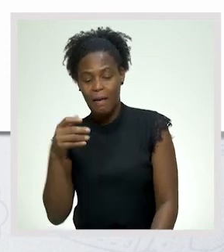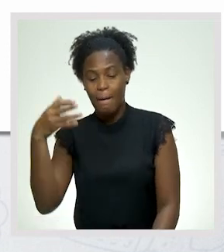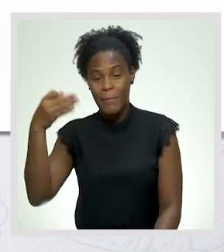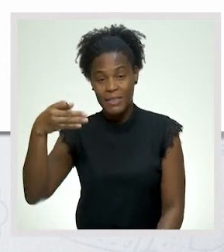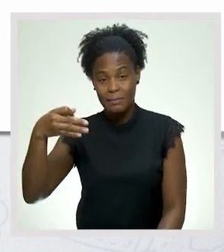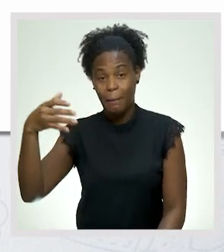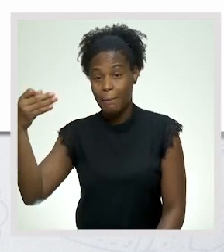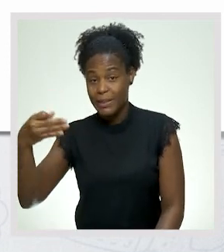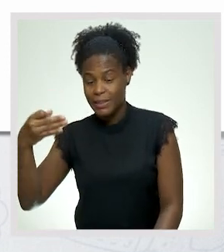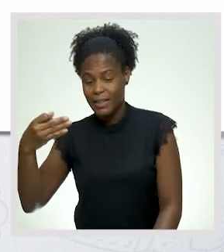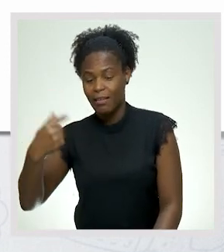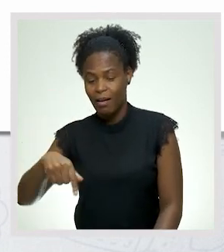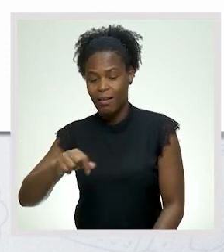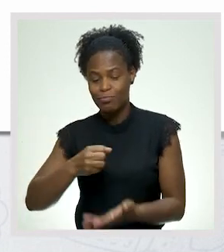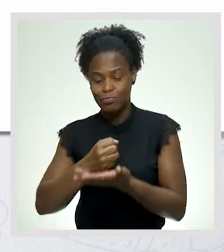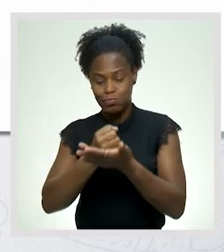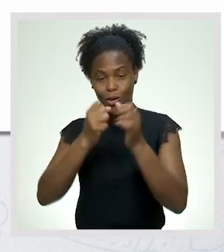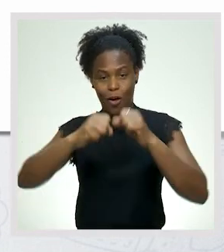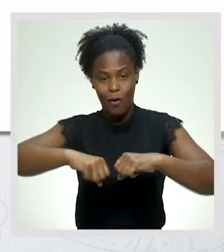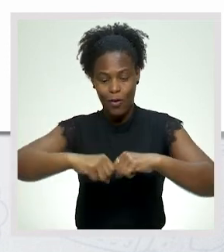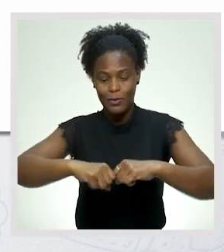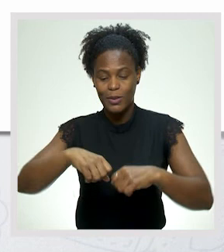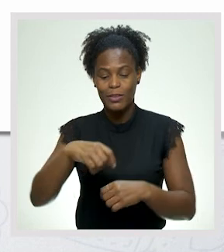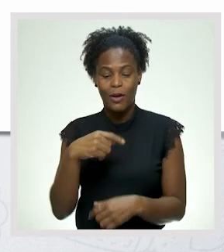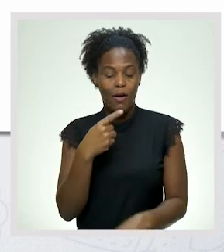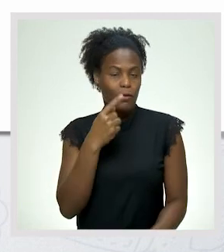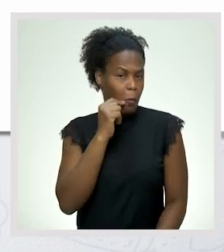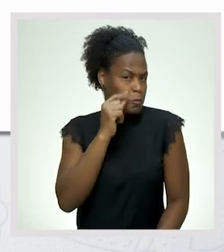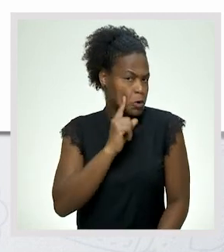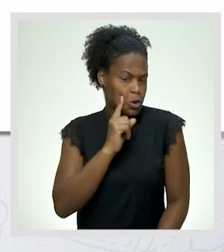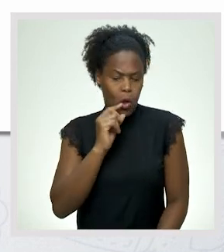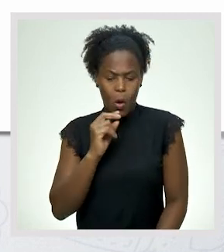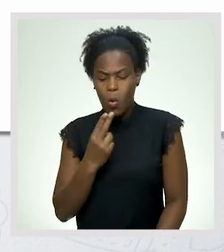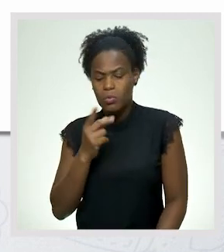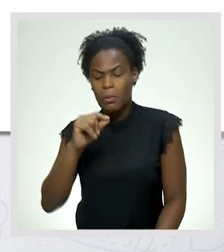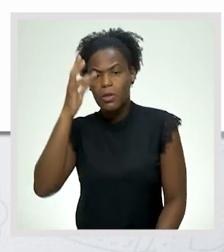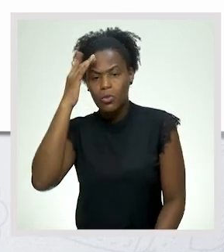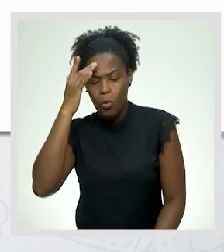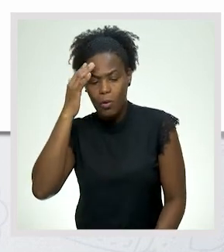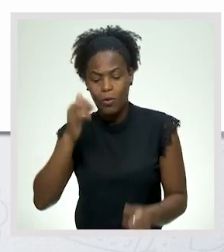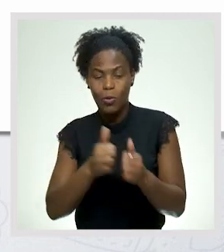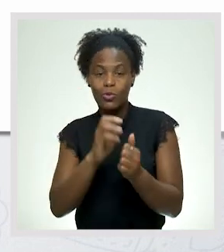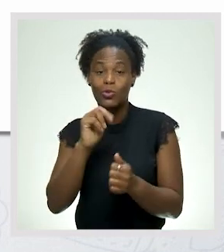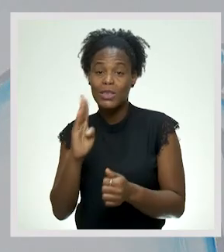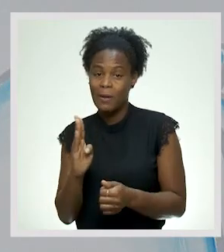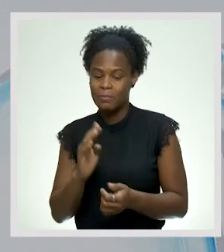s'accorde en genre et en nombre avec le sujet.